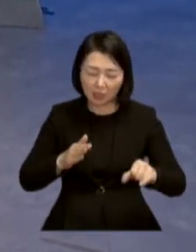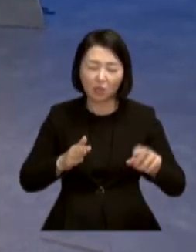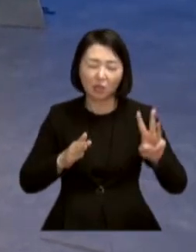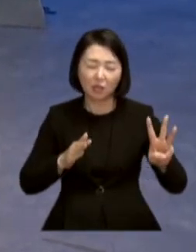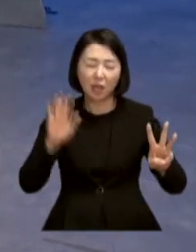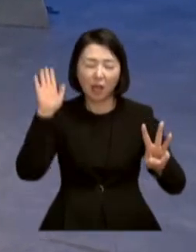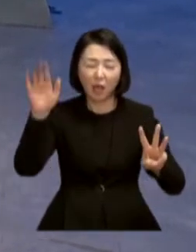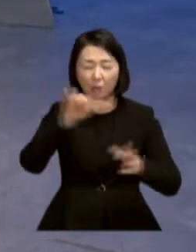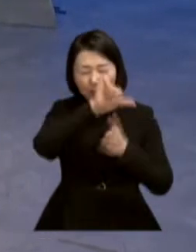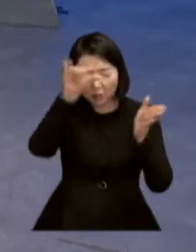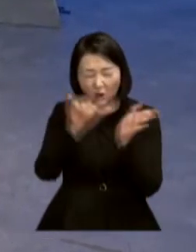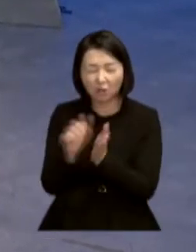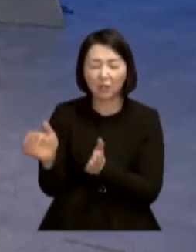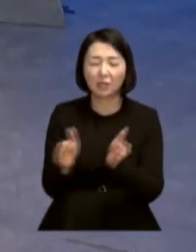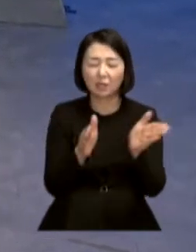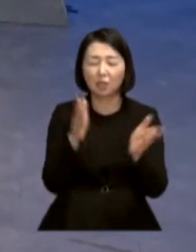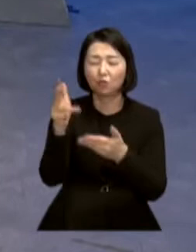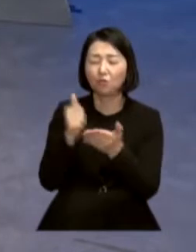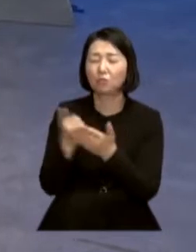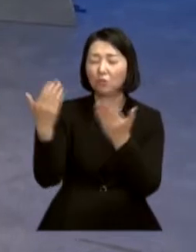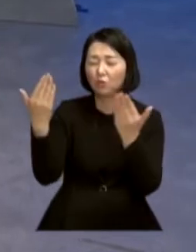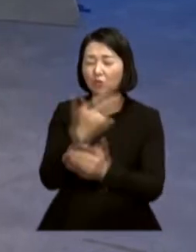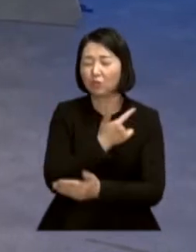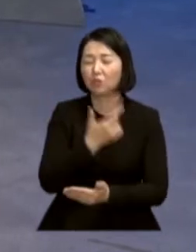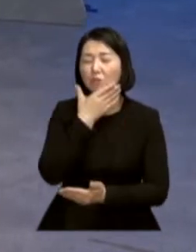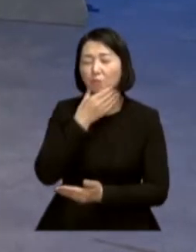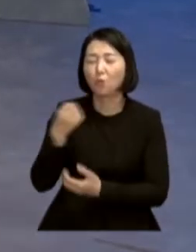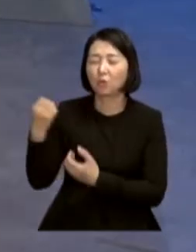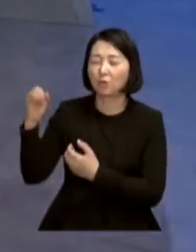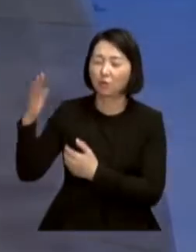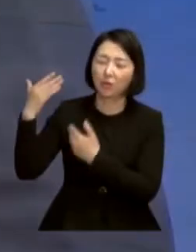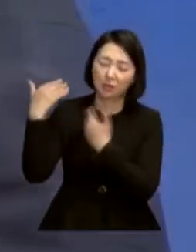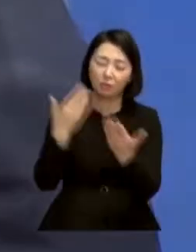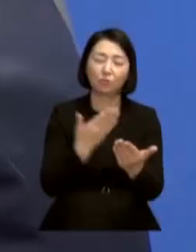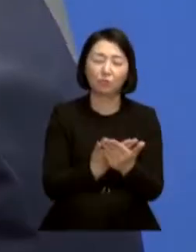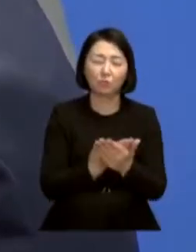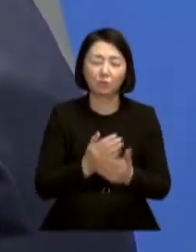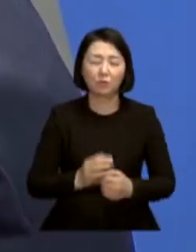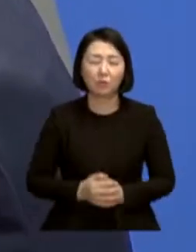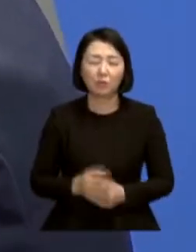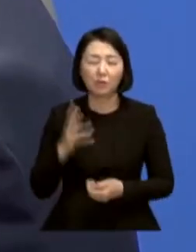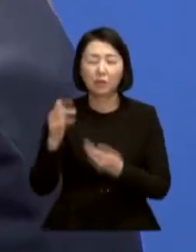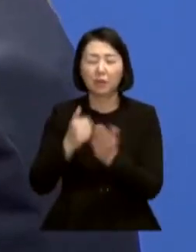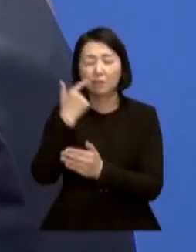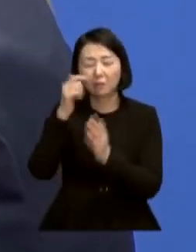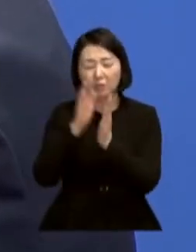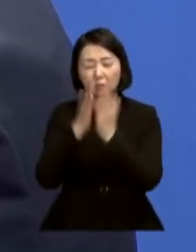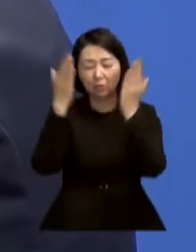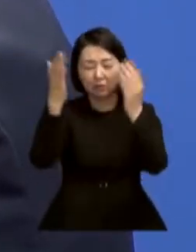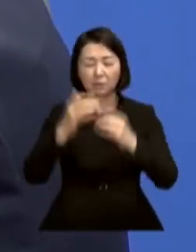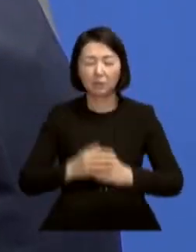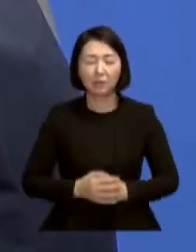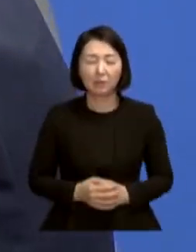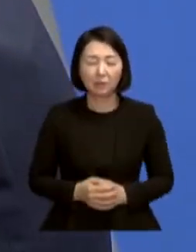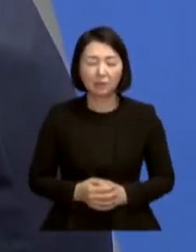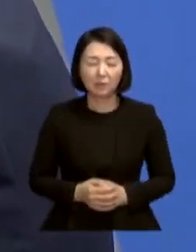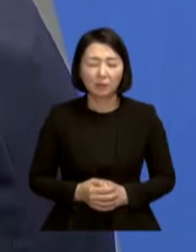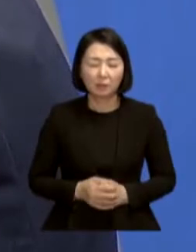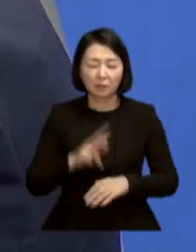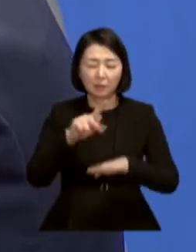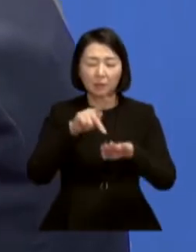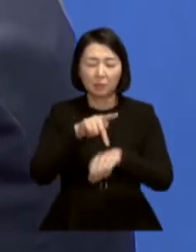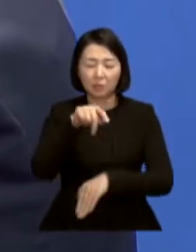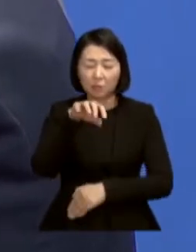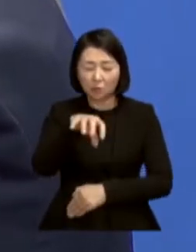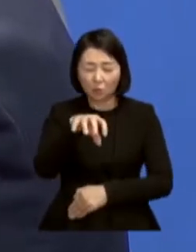가장 큰 복이 되게 은혜 내려 주시옵소서. 하나님 아버지 기도합니다. 그곳에 하나님 샘물